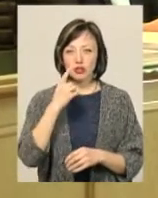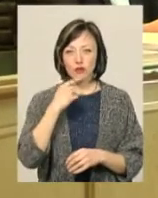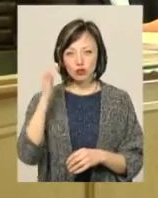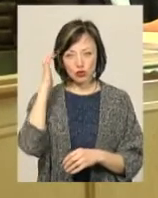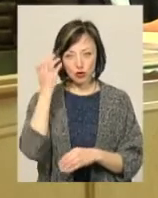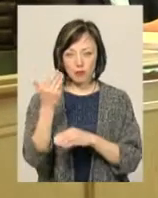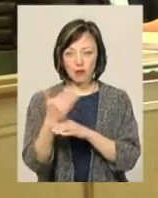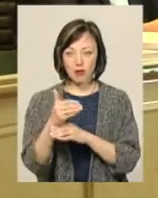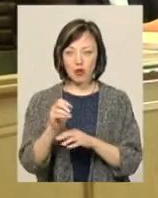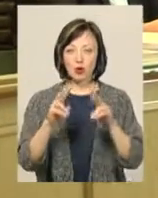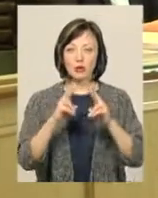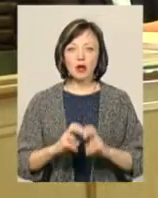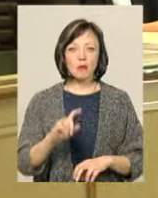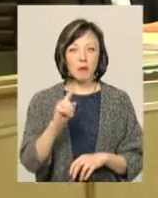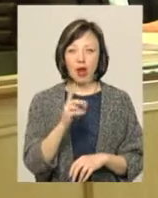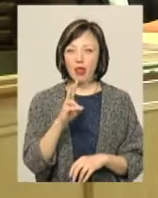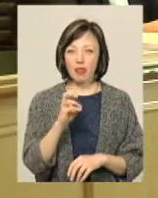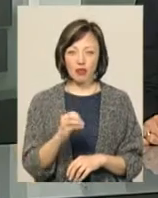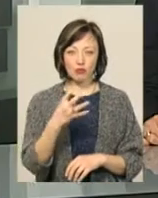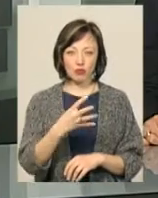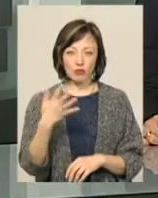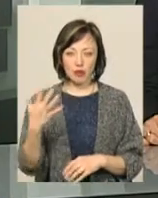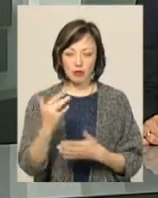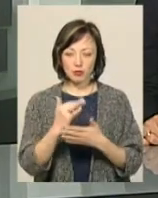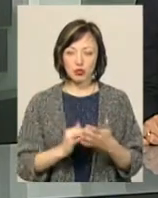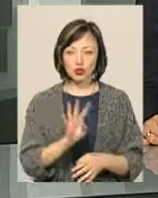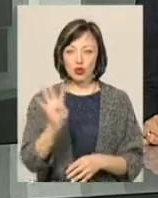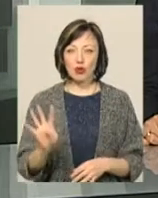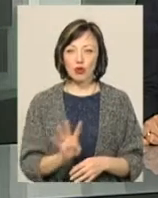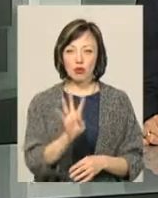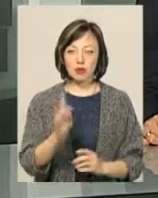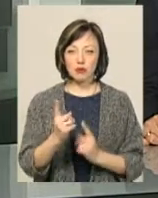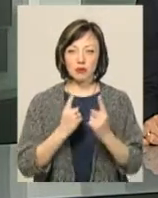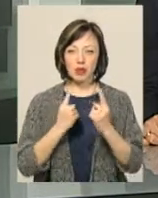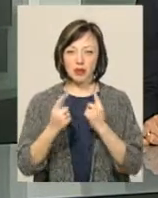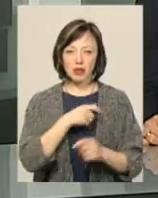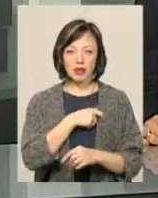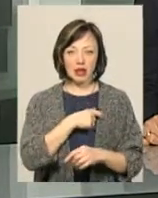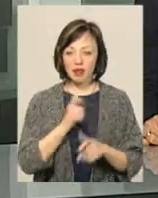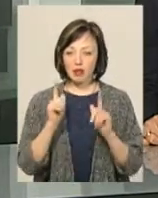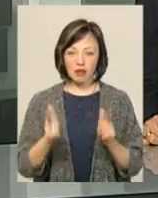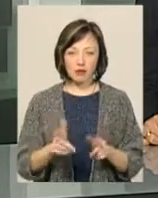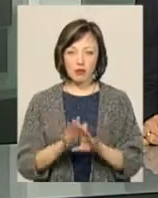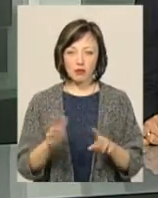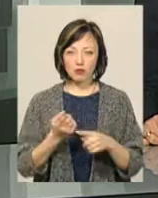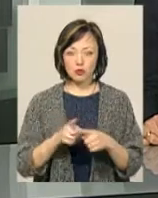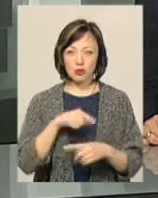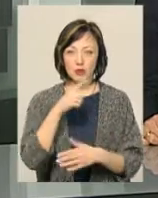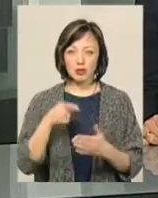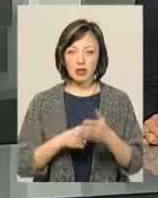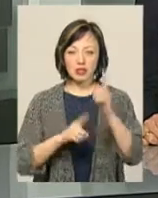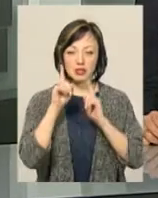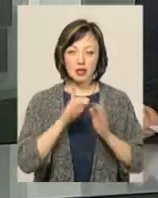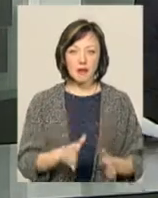стяга розглянути першим, а не 45-м. Після майже 4 годин перемовин обранці не дійшли згоди у цьому питанні, тож